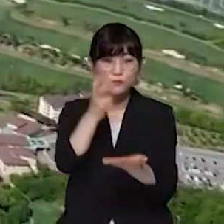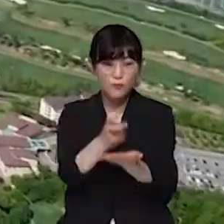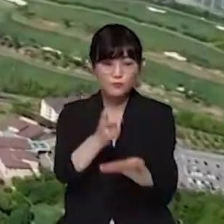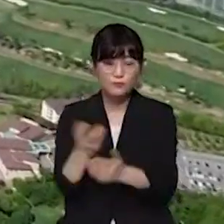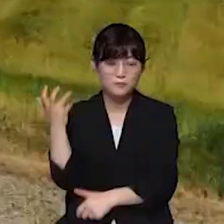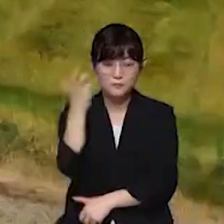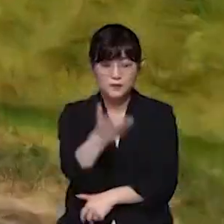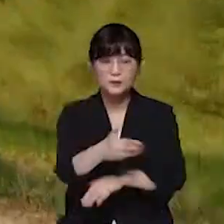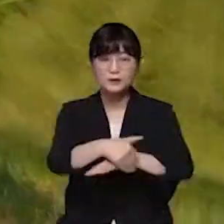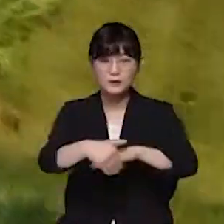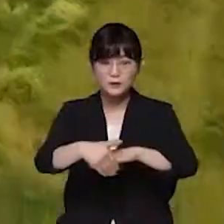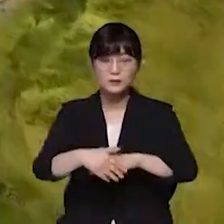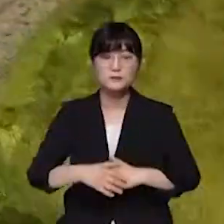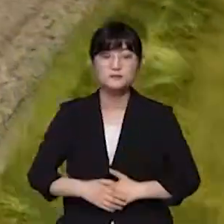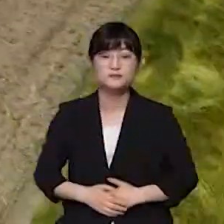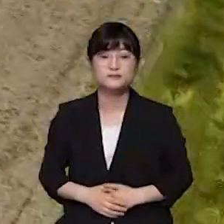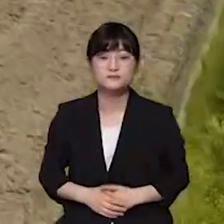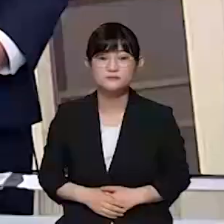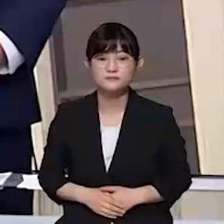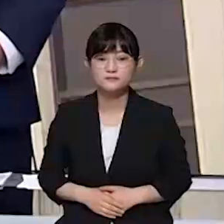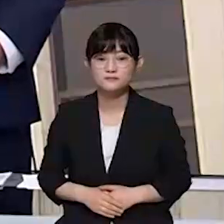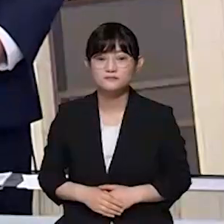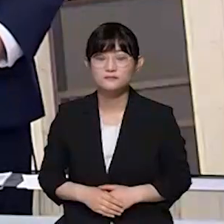이첩할 예정입니다.